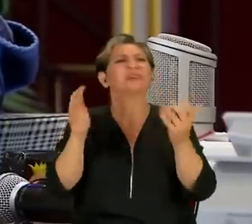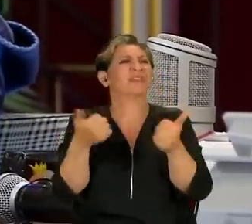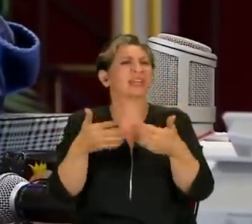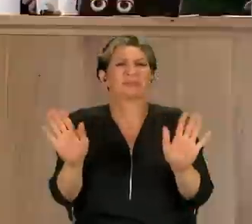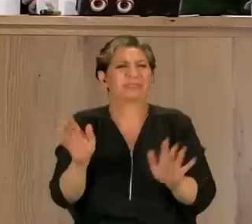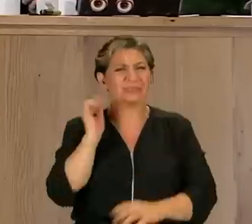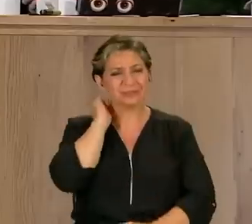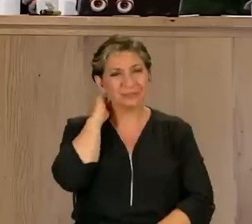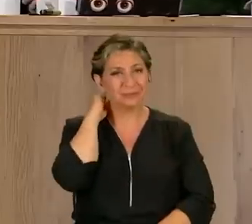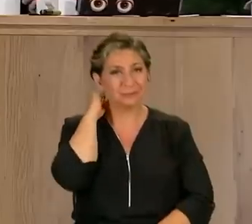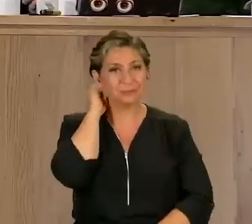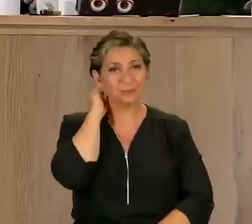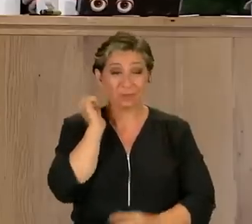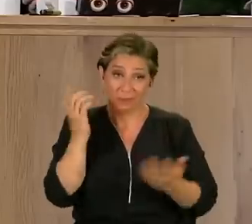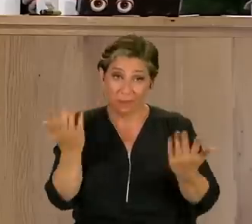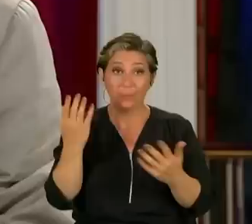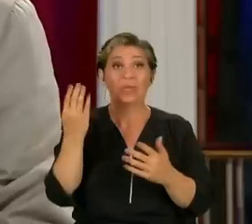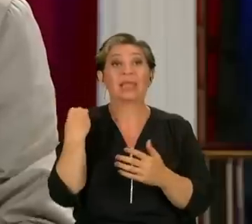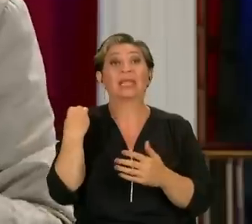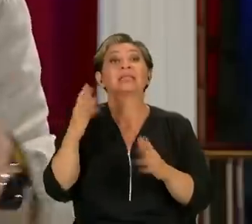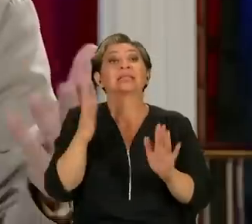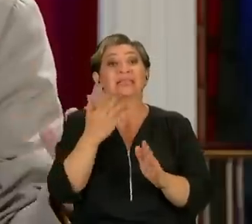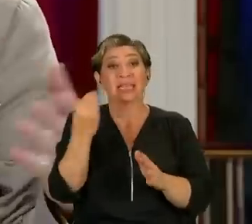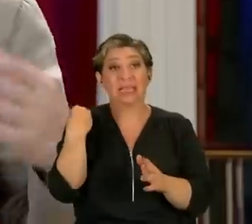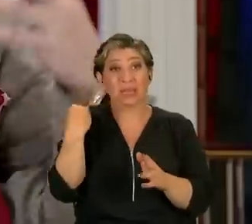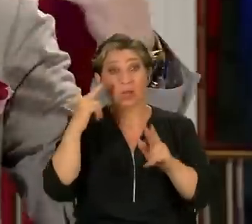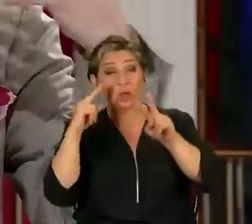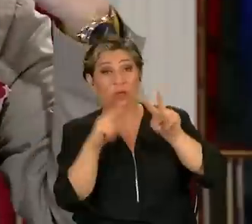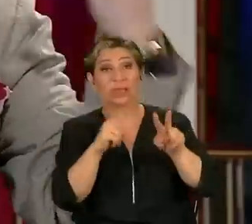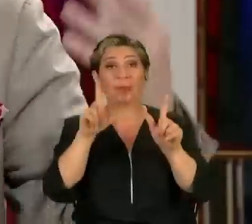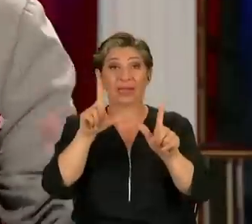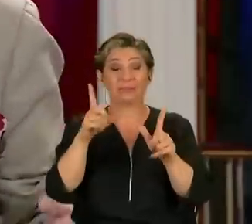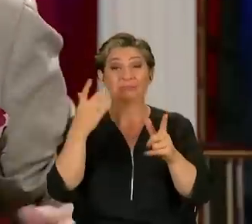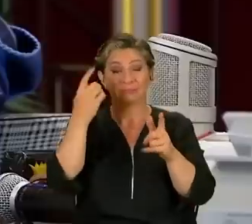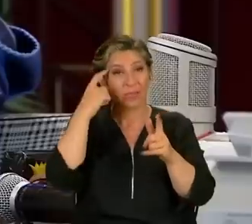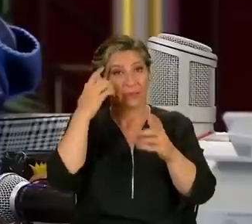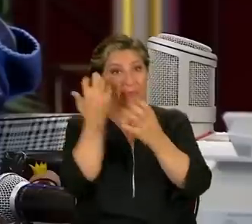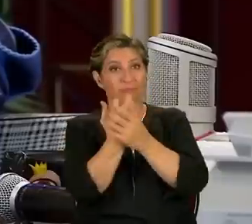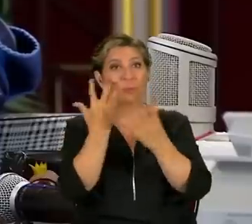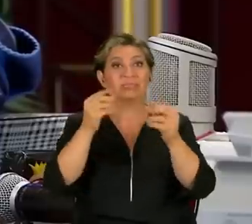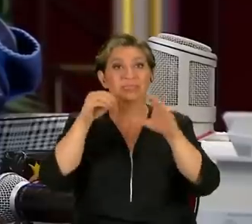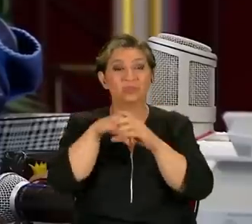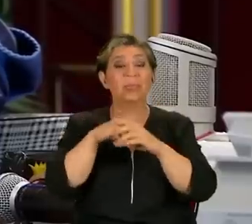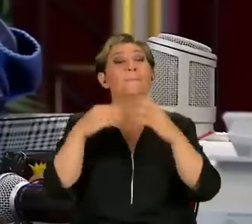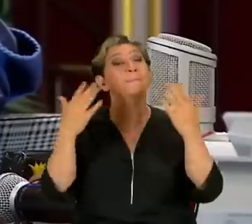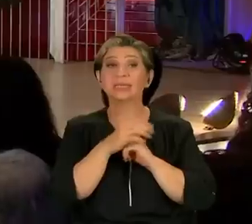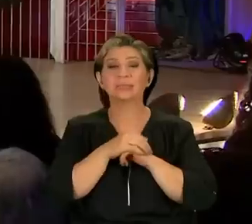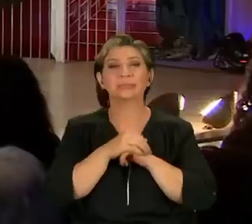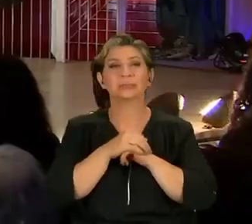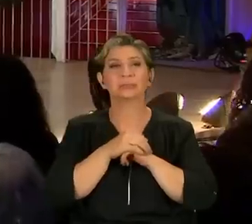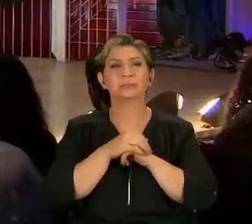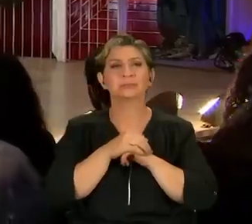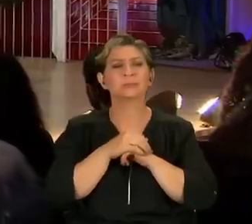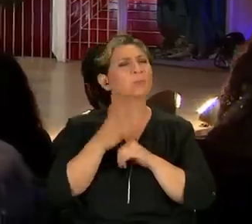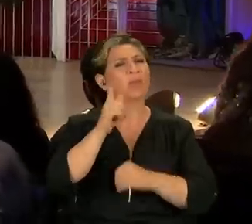fazla evet, olur. Evet. Dedim. Tabii yeni değilsin. Yeniyi göstermek aynen, lazım insanların evet, beynine evet, nakşetmek evet, için değil mi? Evet. Pekala.